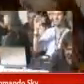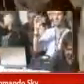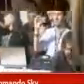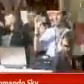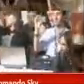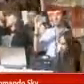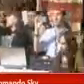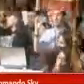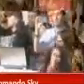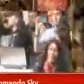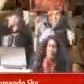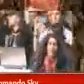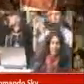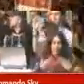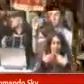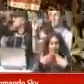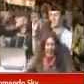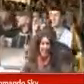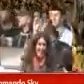Grazie, grazie.